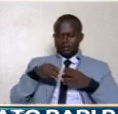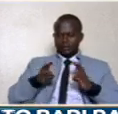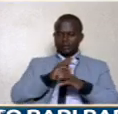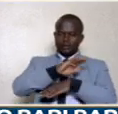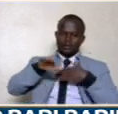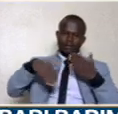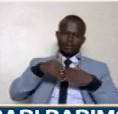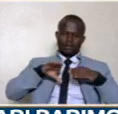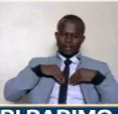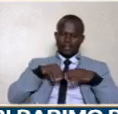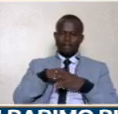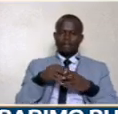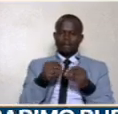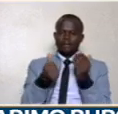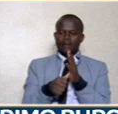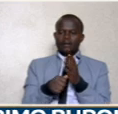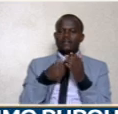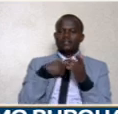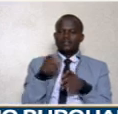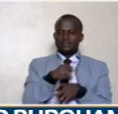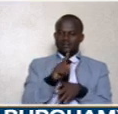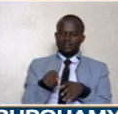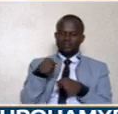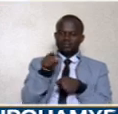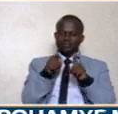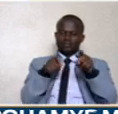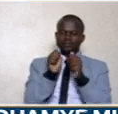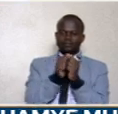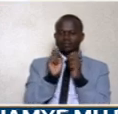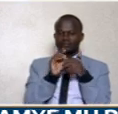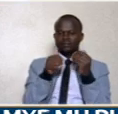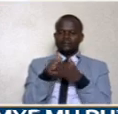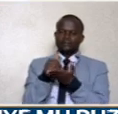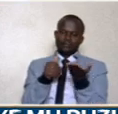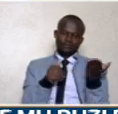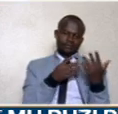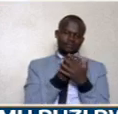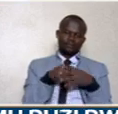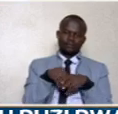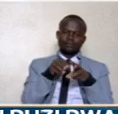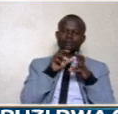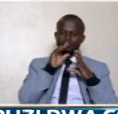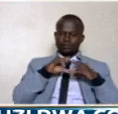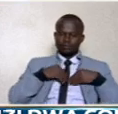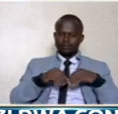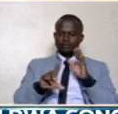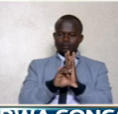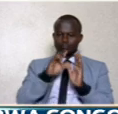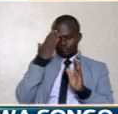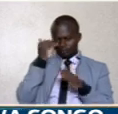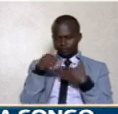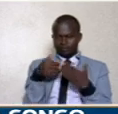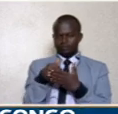zemewe mu gukemura ikibazo cy'abafite ibyaha bashinjwa ndetse n'ababa bafunzwe mu buryo bunyuranyije n'amategeko, kugira